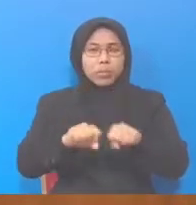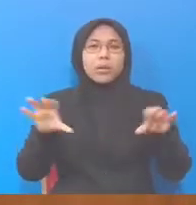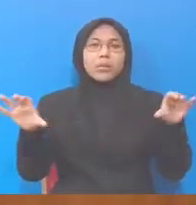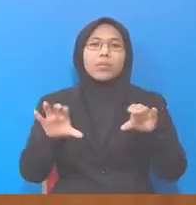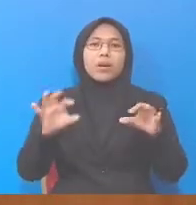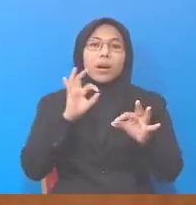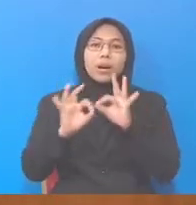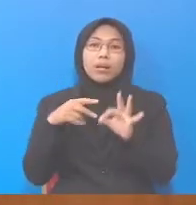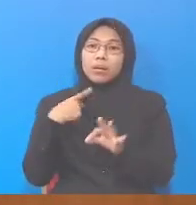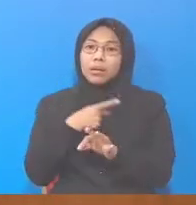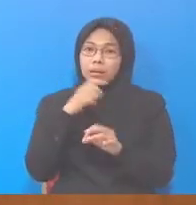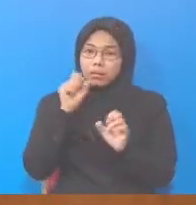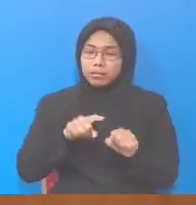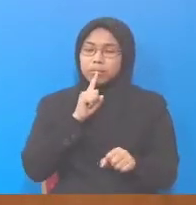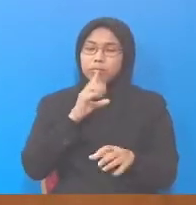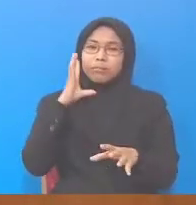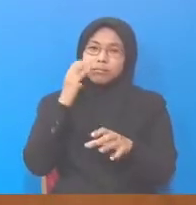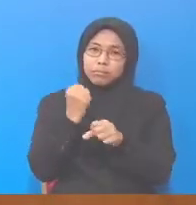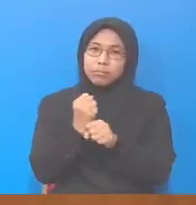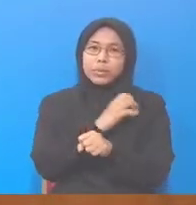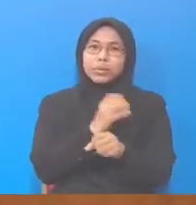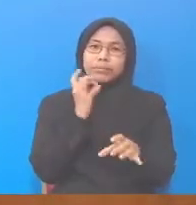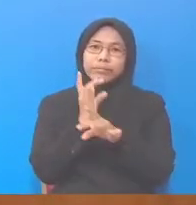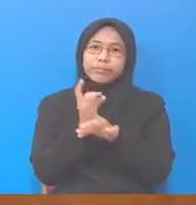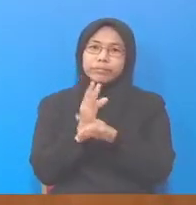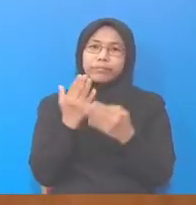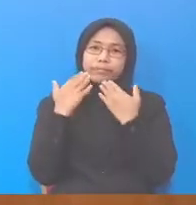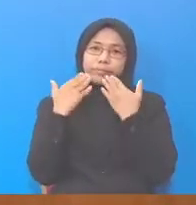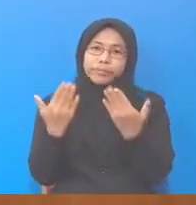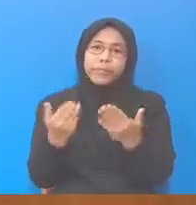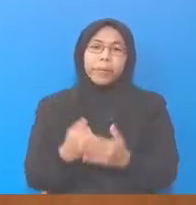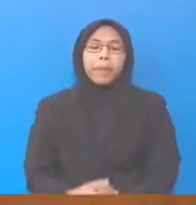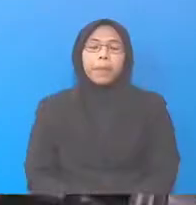sekiranya kita ada keyakinan dan ketekunan sekian terima kasih